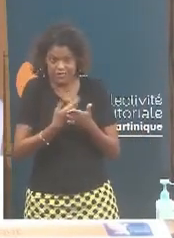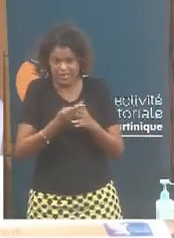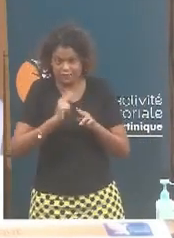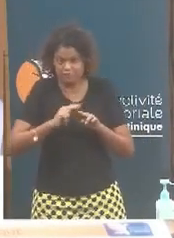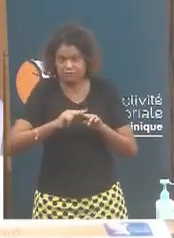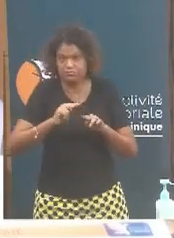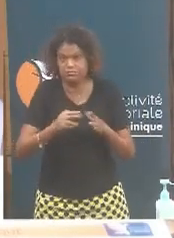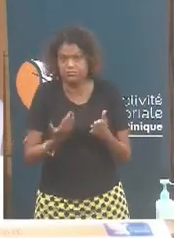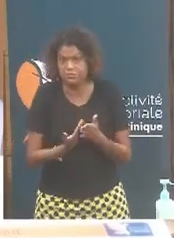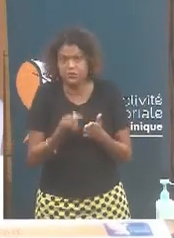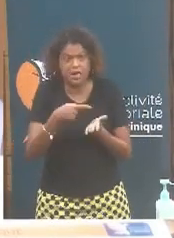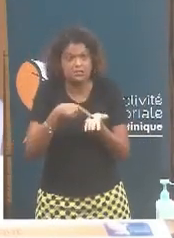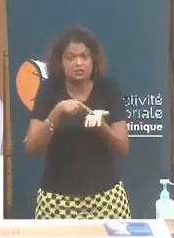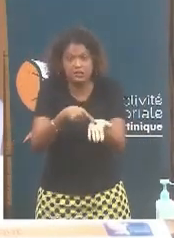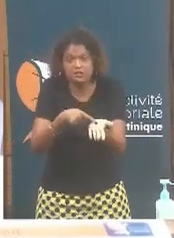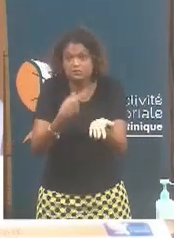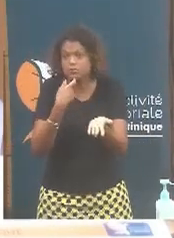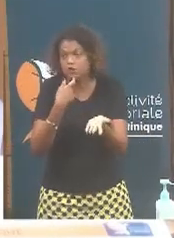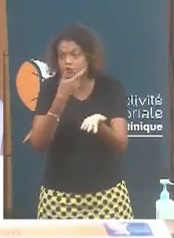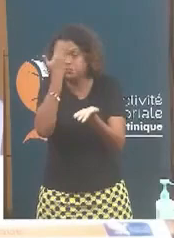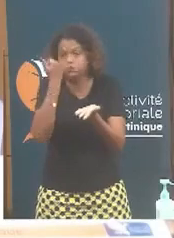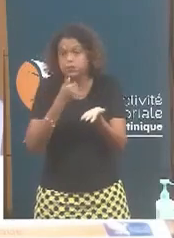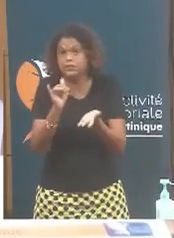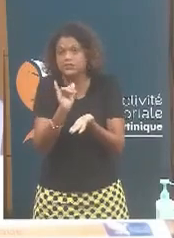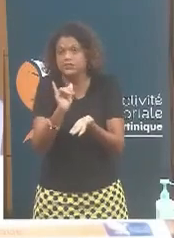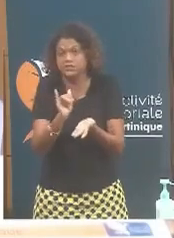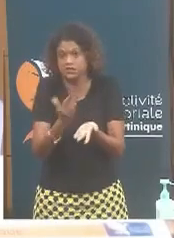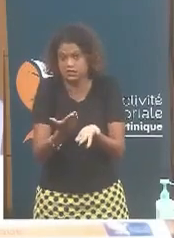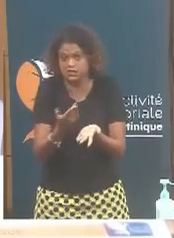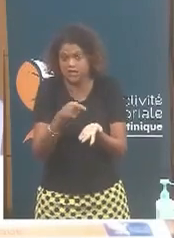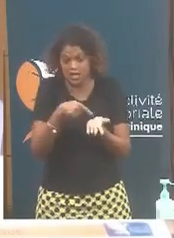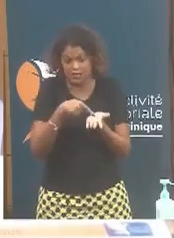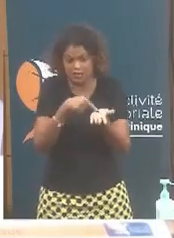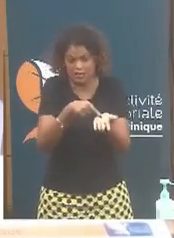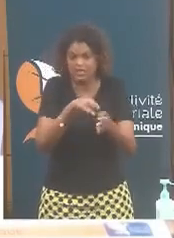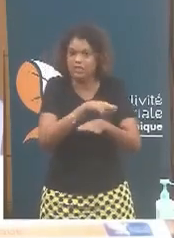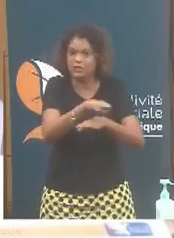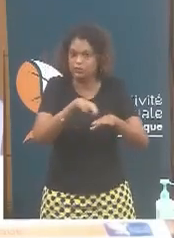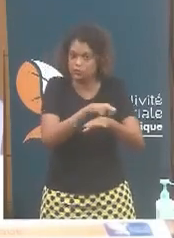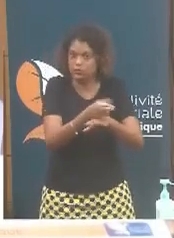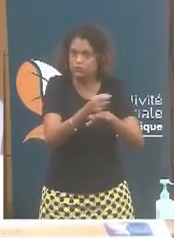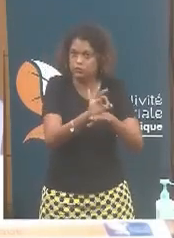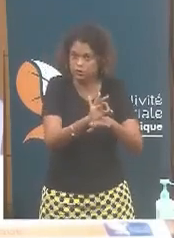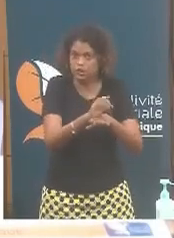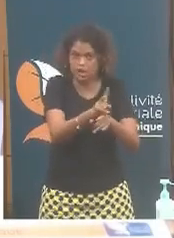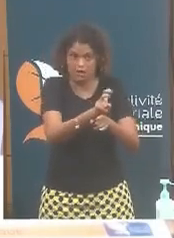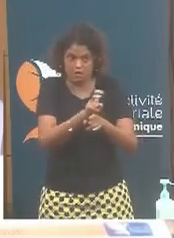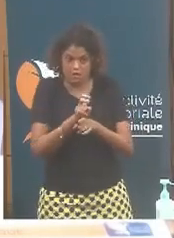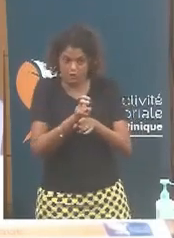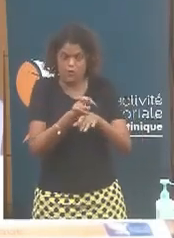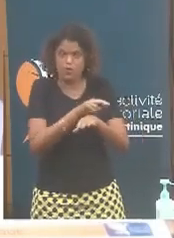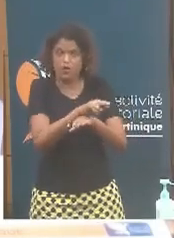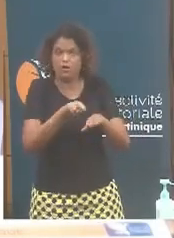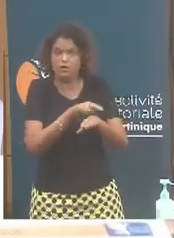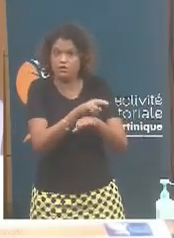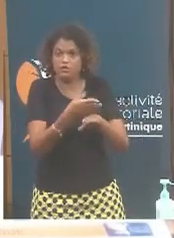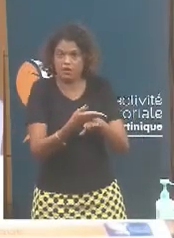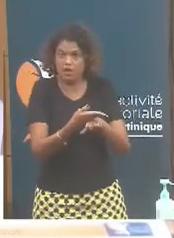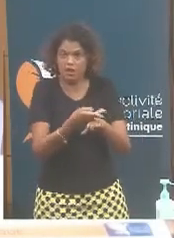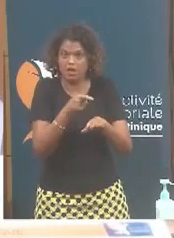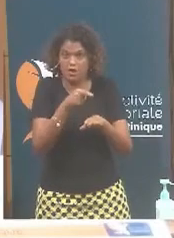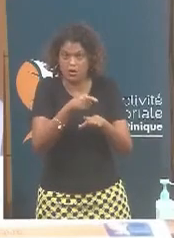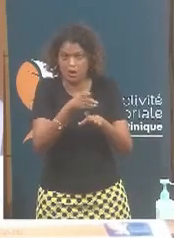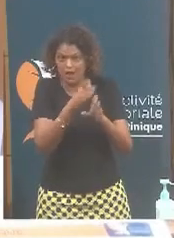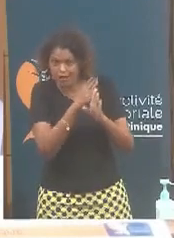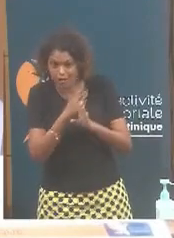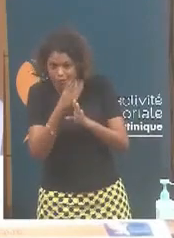syndicat, mais je ne sais pas vis-à-vis de qui. Ce que je sais, c'est qu'il y avait une dette régionale, un emprunt régional qu'on avait camouflé